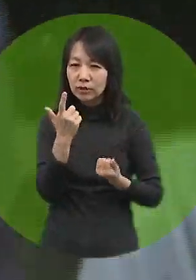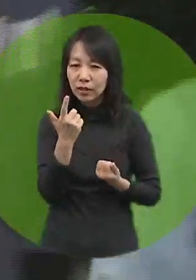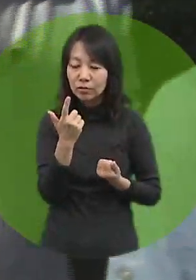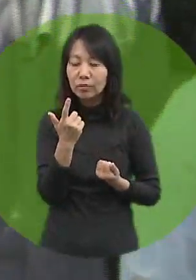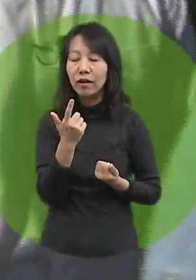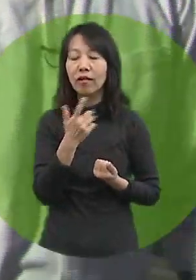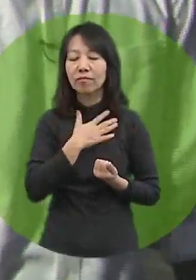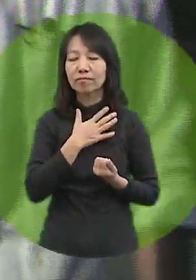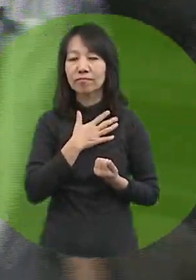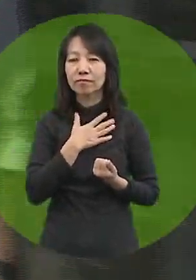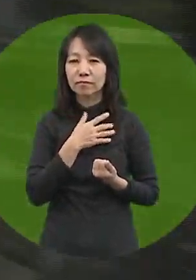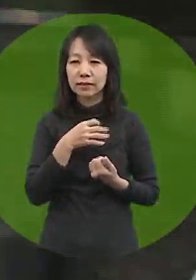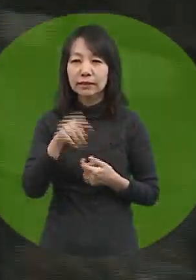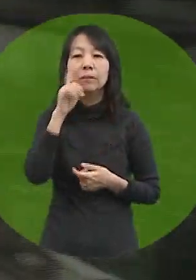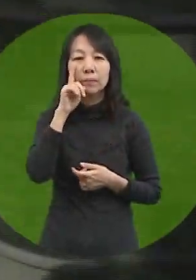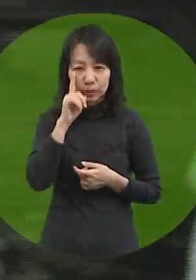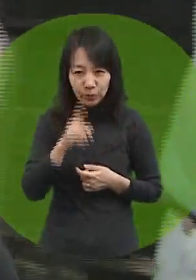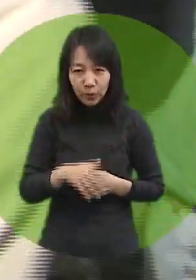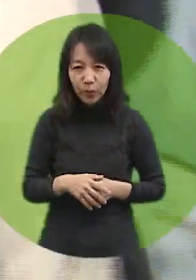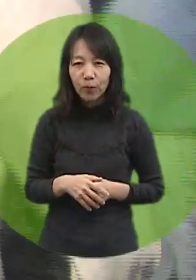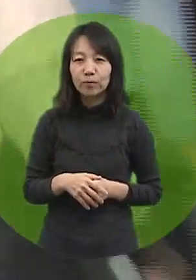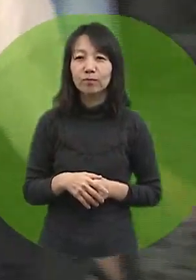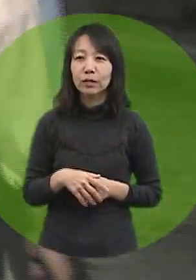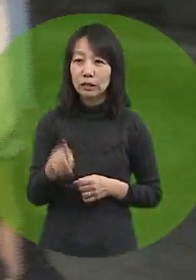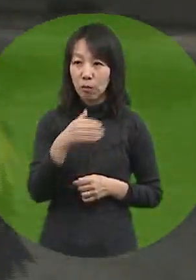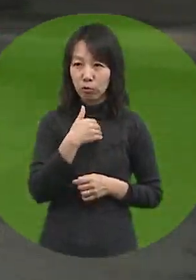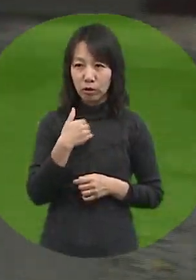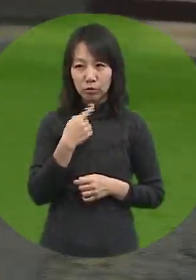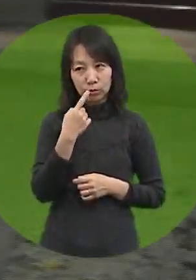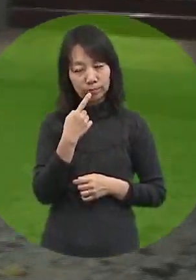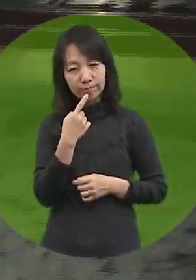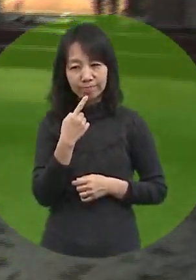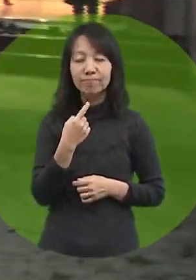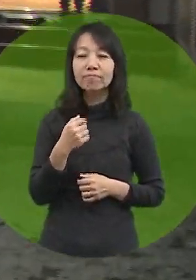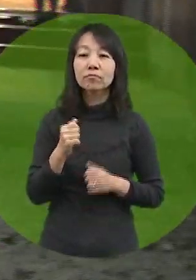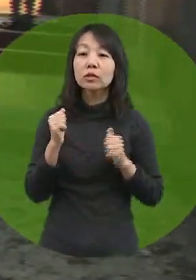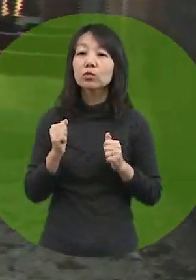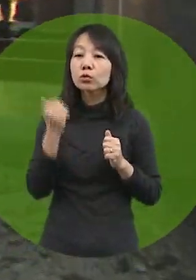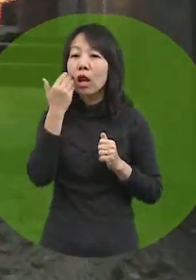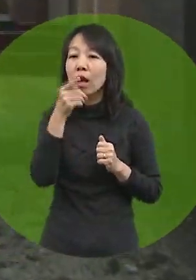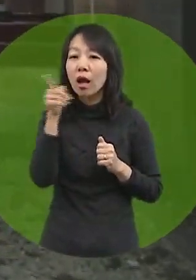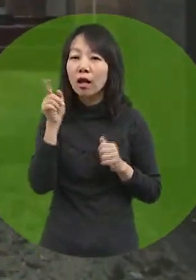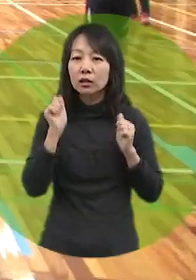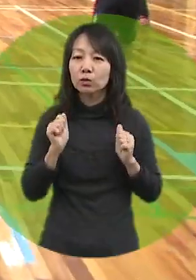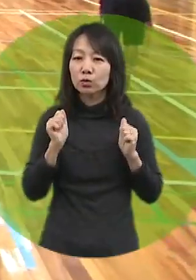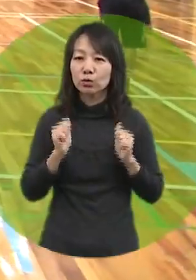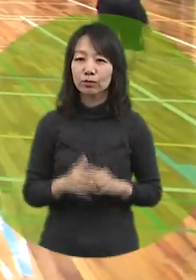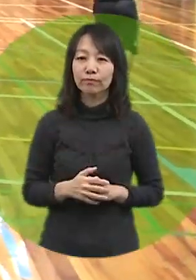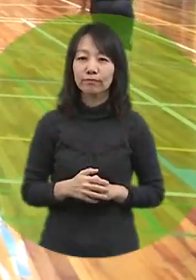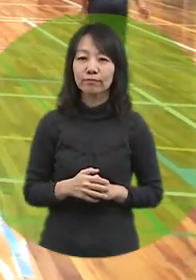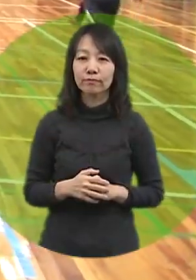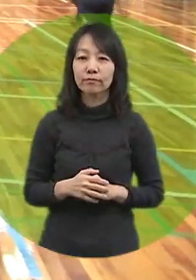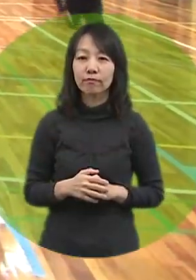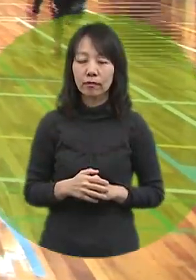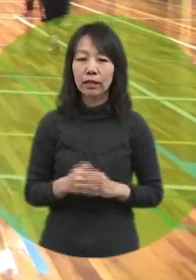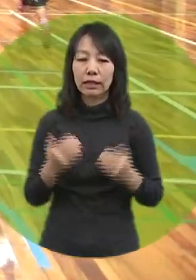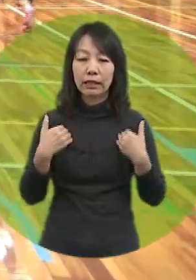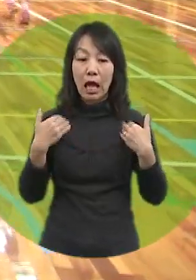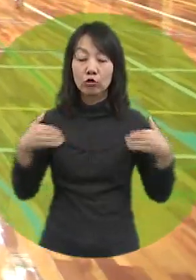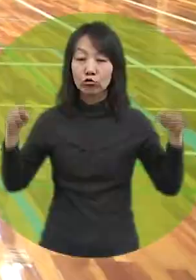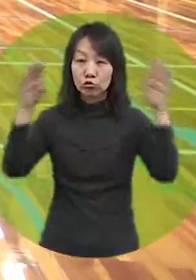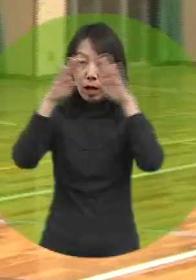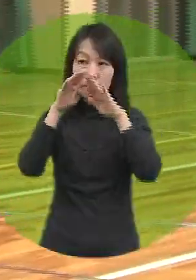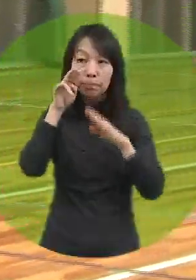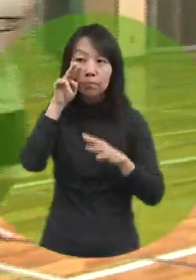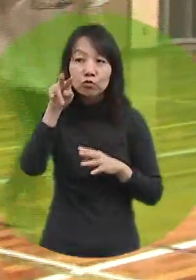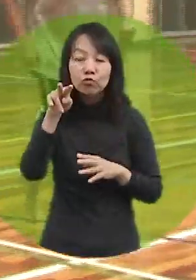ました。 行きましょう、 はい、行ってみましょう、は い は い、大丈夫ですか、行っても、いますいますよ、なんか 体育館を覗くとバ